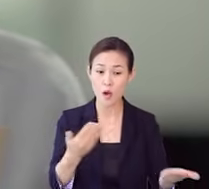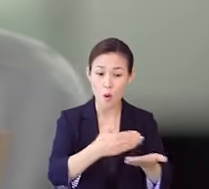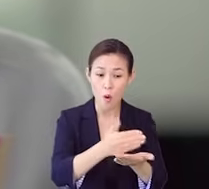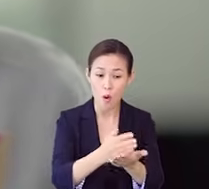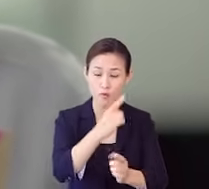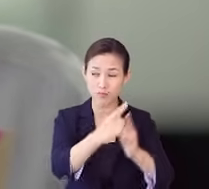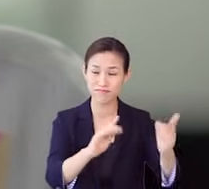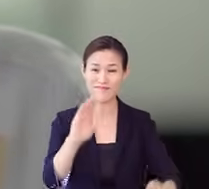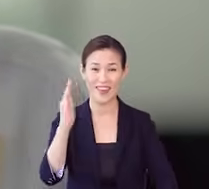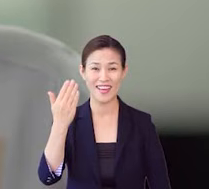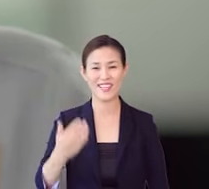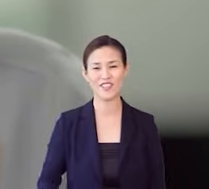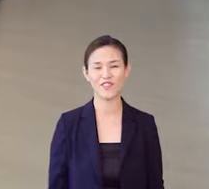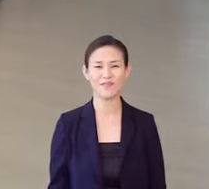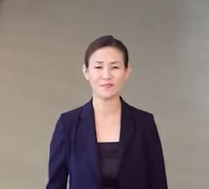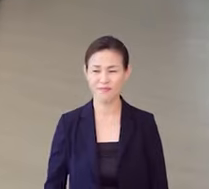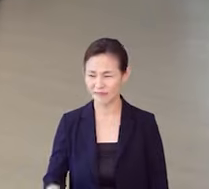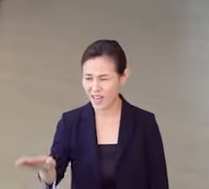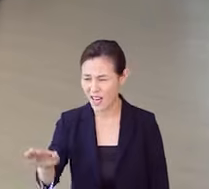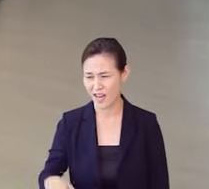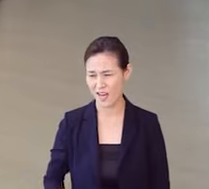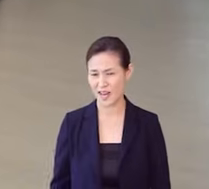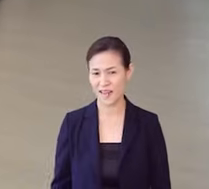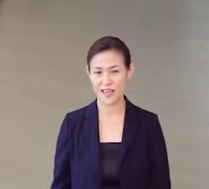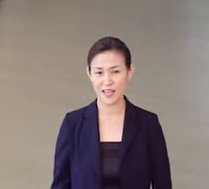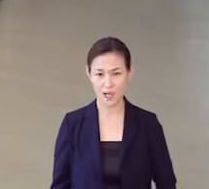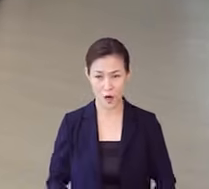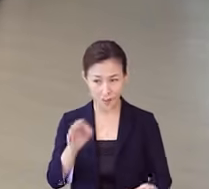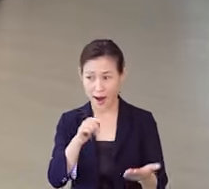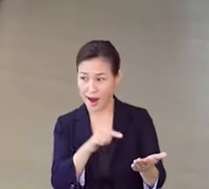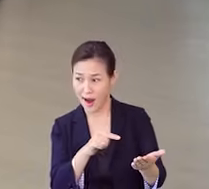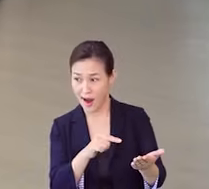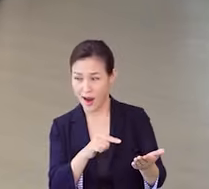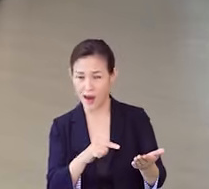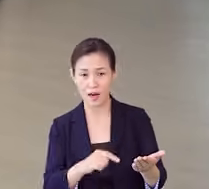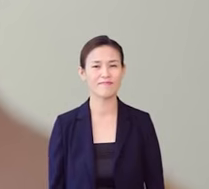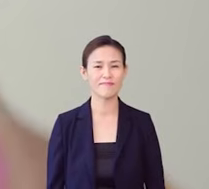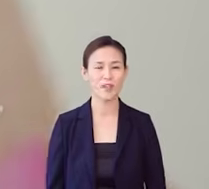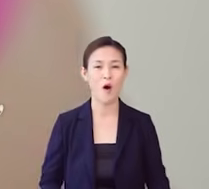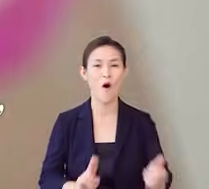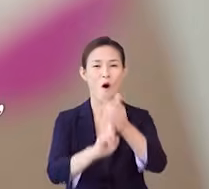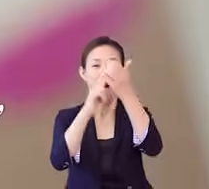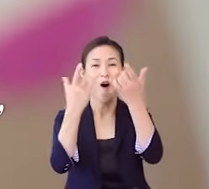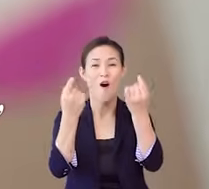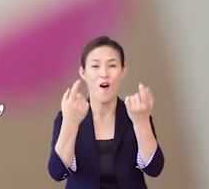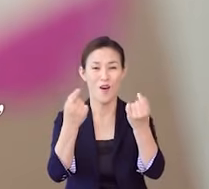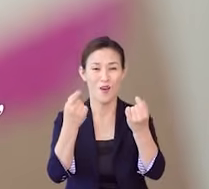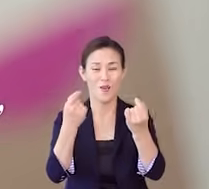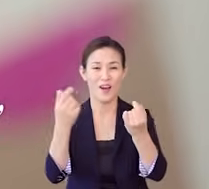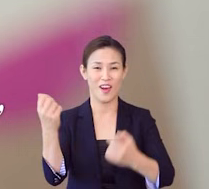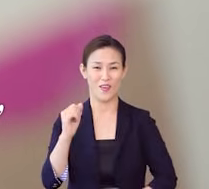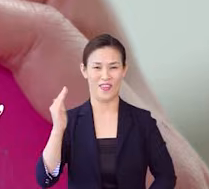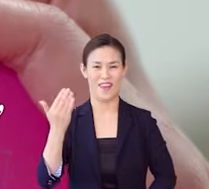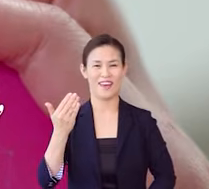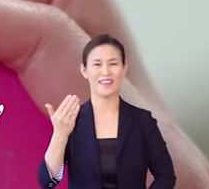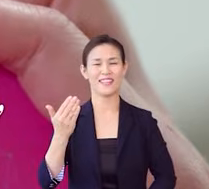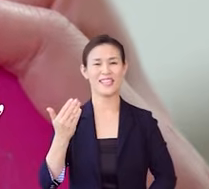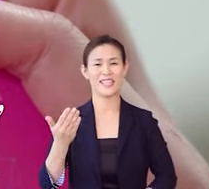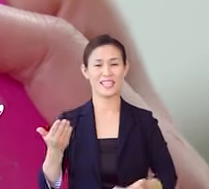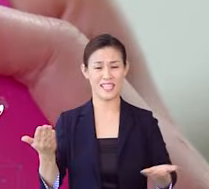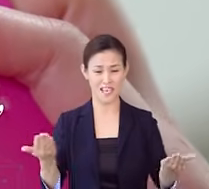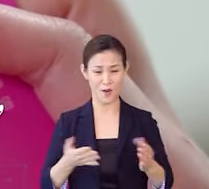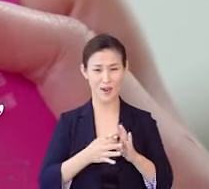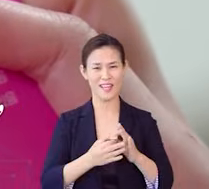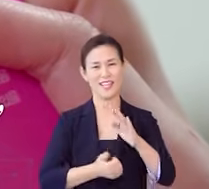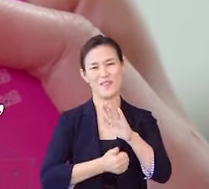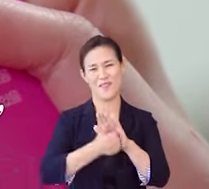희망하는 직무에 신청하시면 돼요. 하나야, 이거 좀 볼래? 그렇게 기적처럼 찾아온 나도 일을